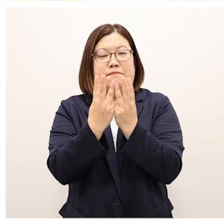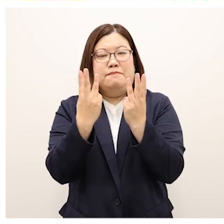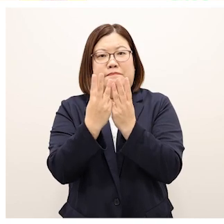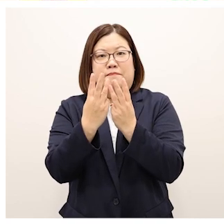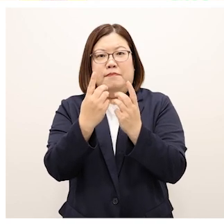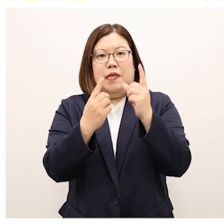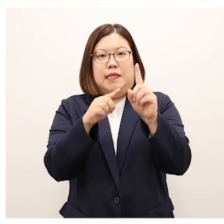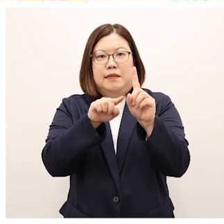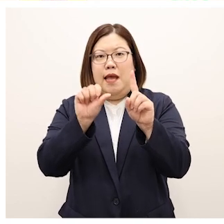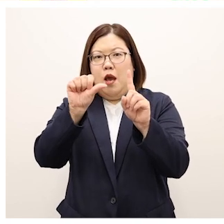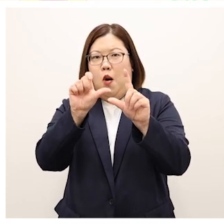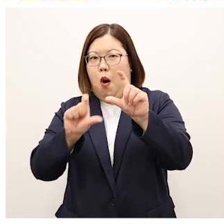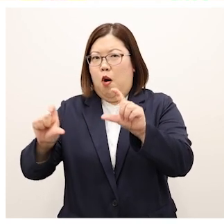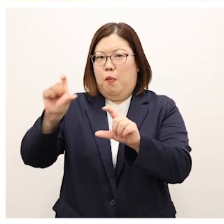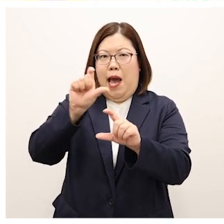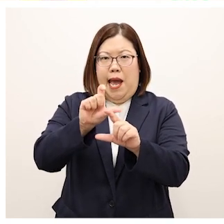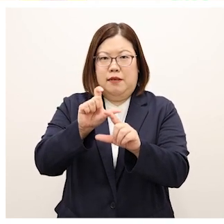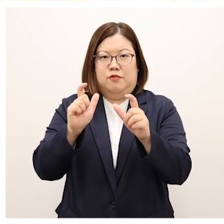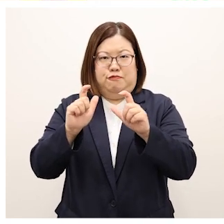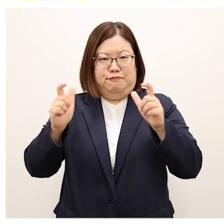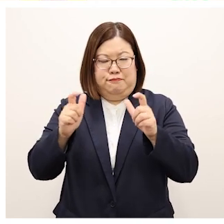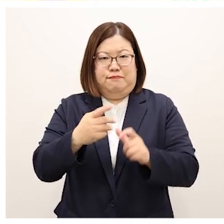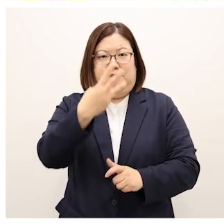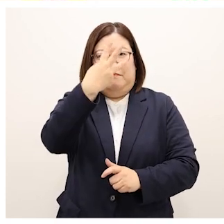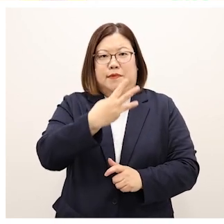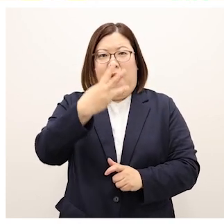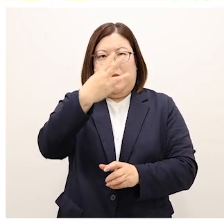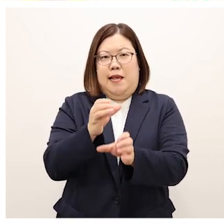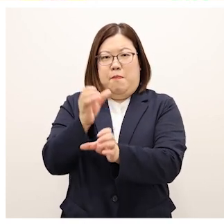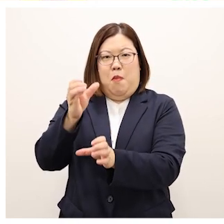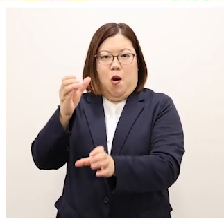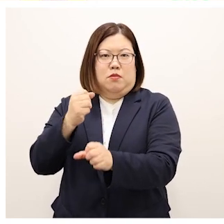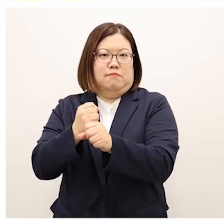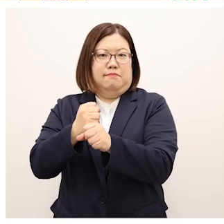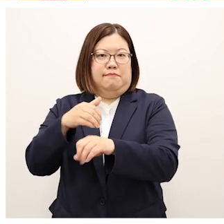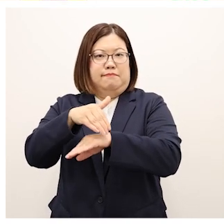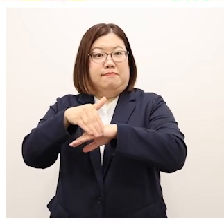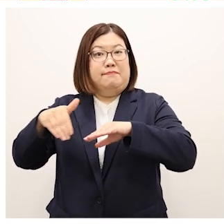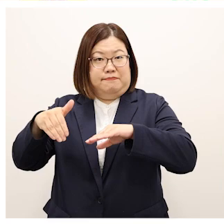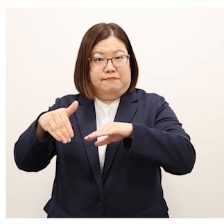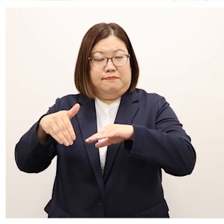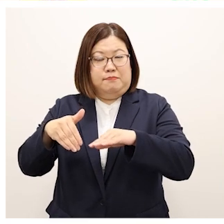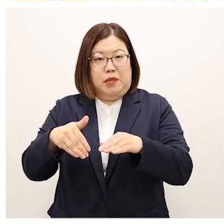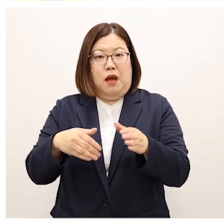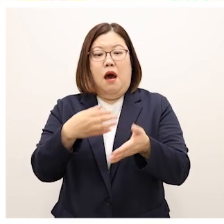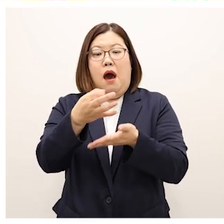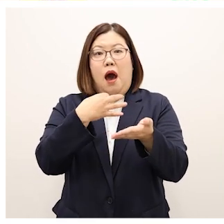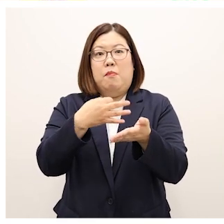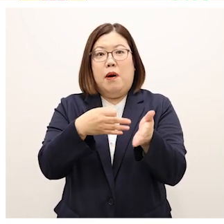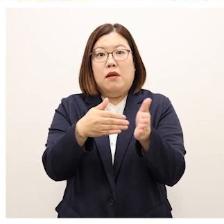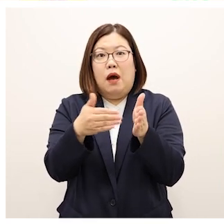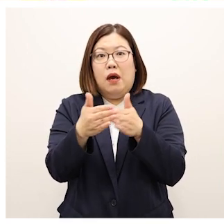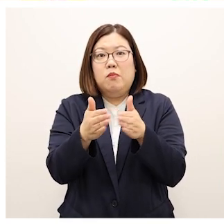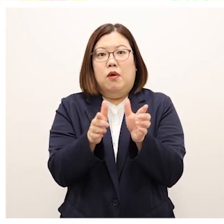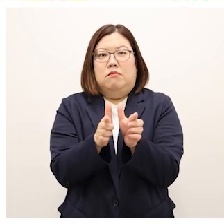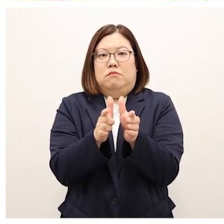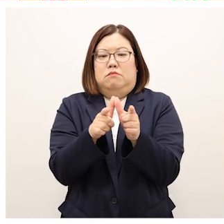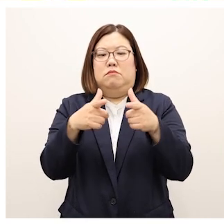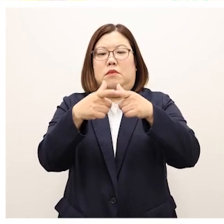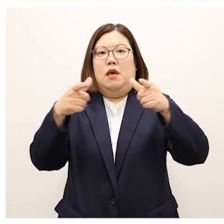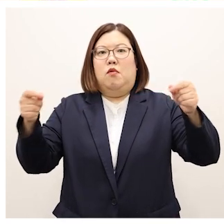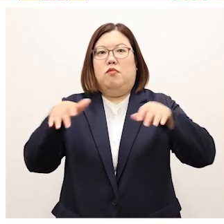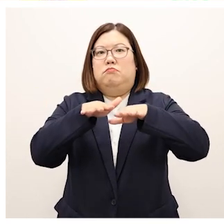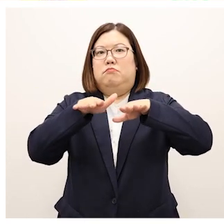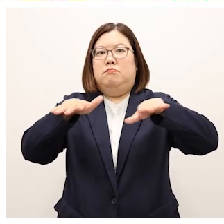造数量を昨年の約 1.5 倍の約3000本に増やし、また販売についても全国